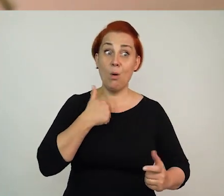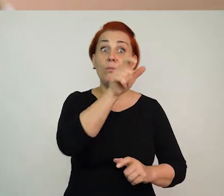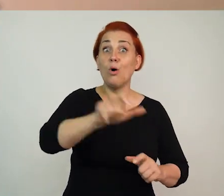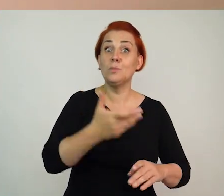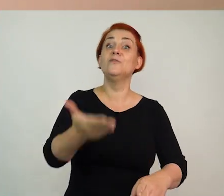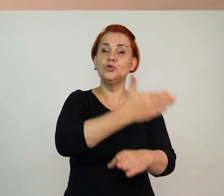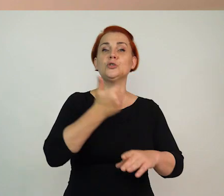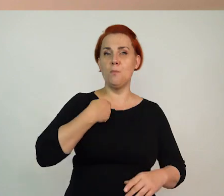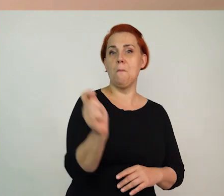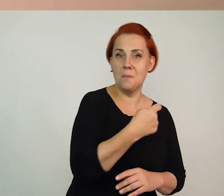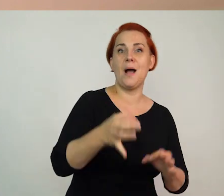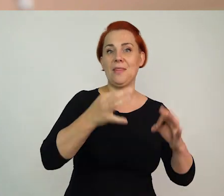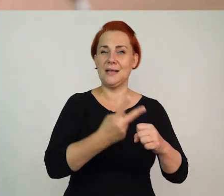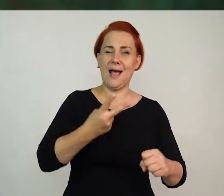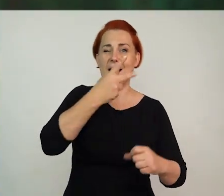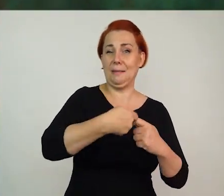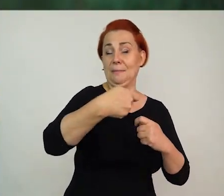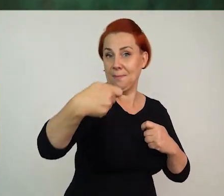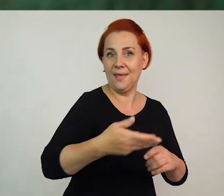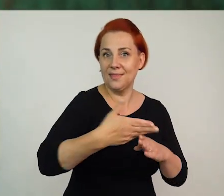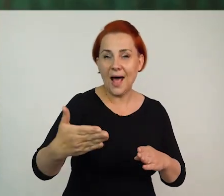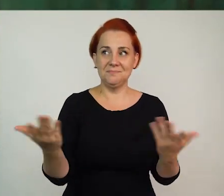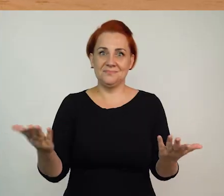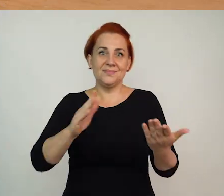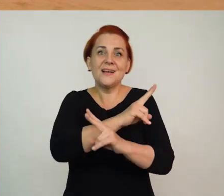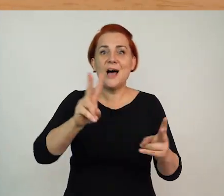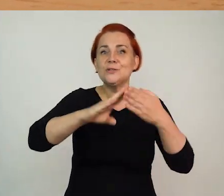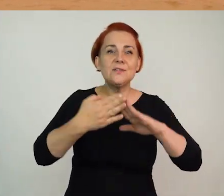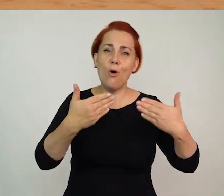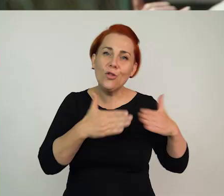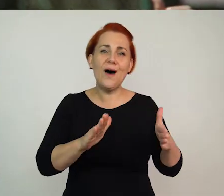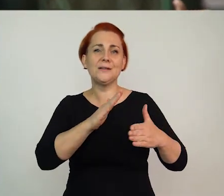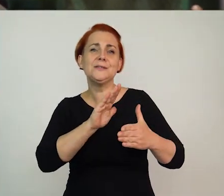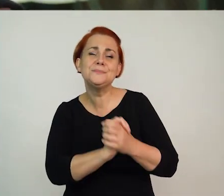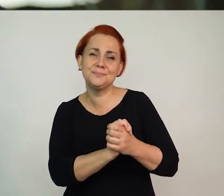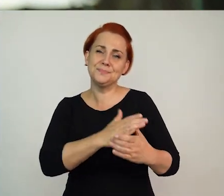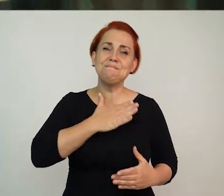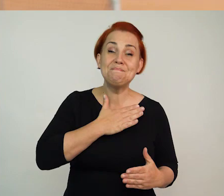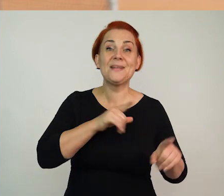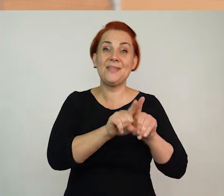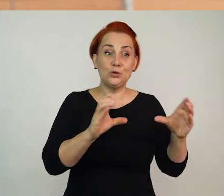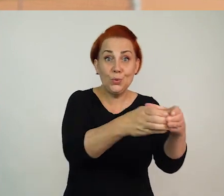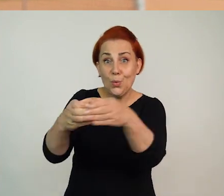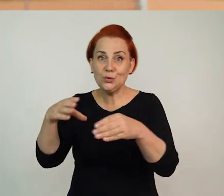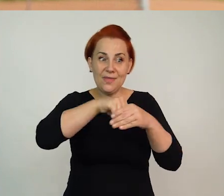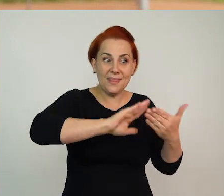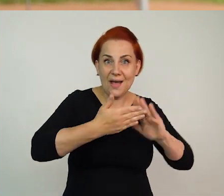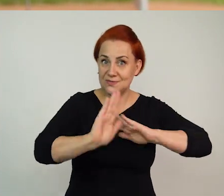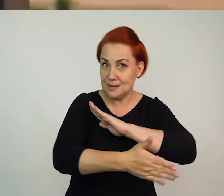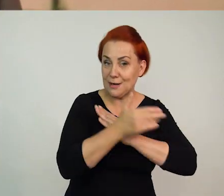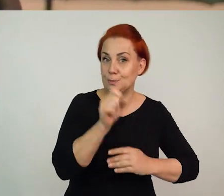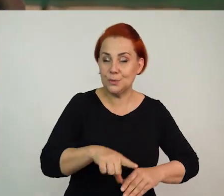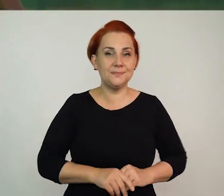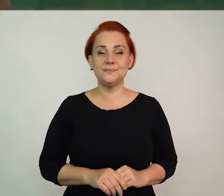bo dalej kontynuują swoją karierę w tenisie. Wszyscy są otwarci dla siebie, każdy jest przyjazny, wspiera się nawzajem w drużynach. Radosław